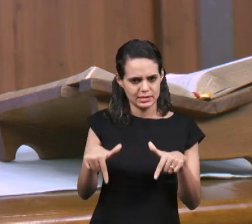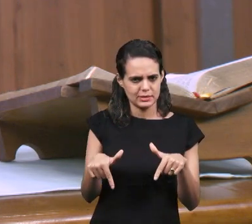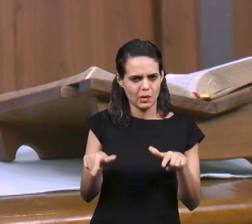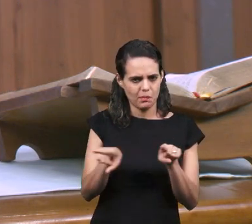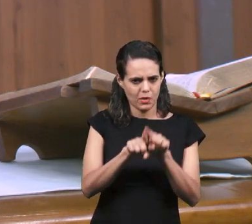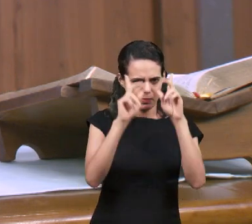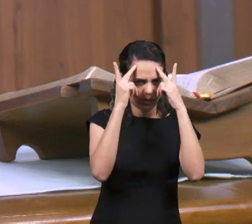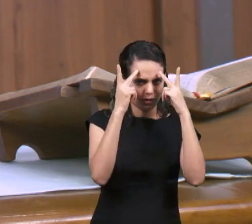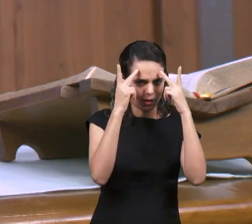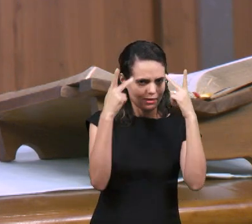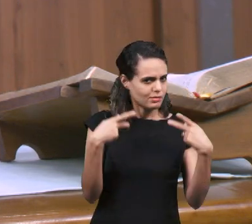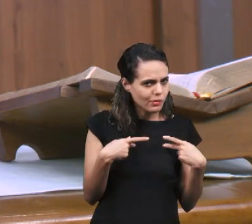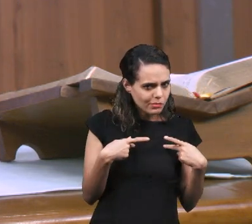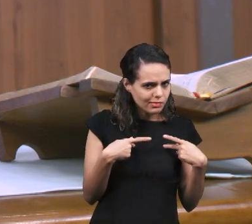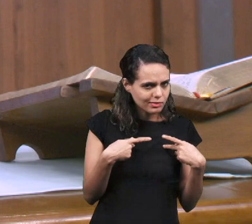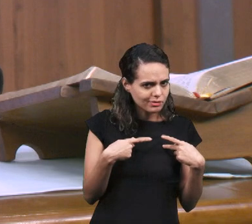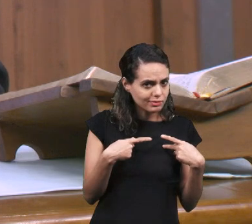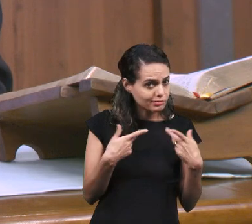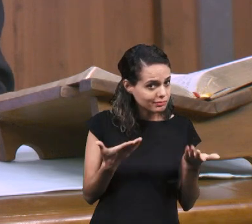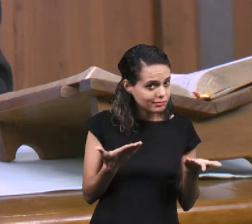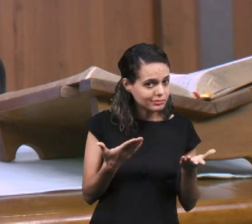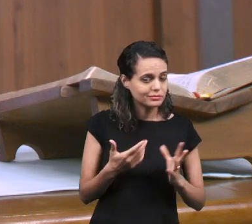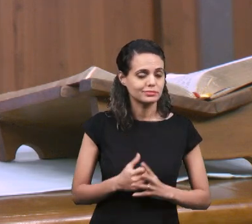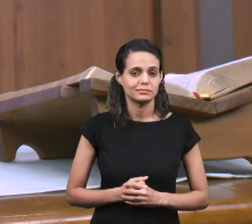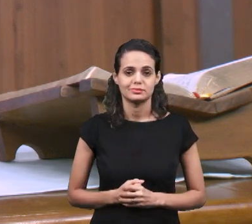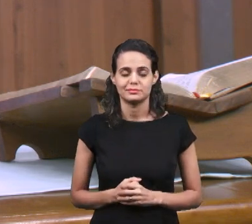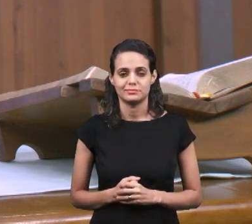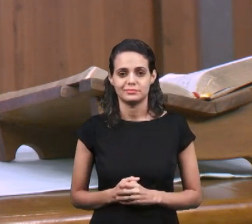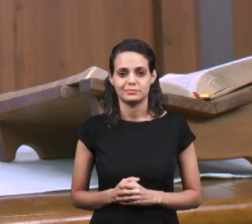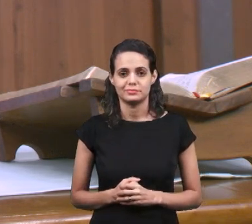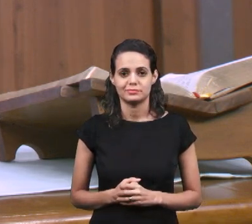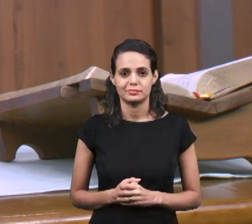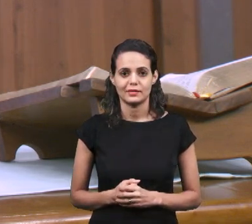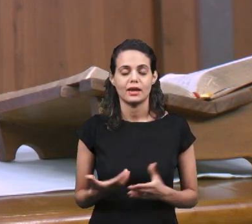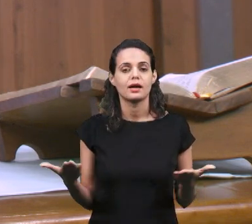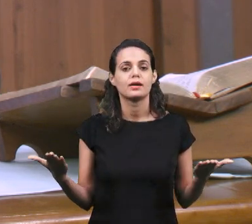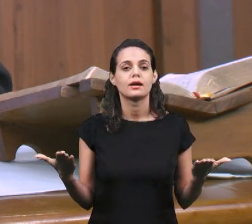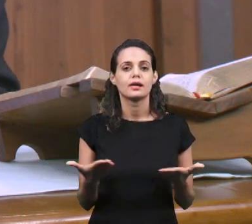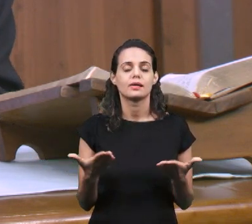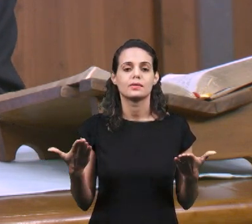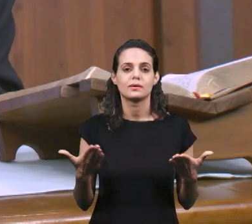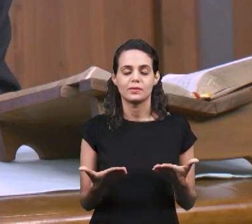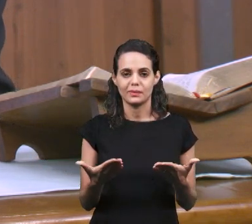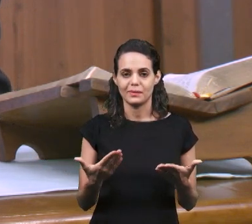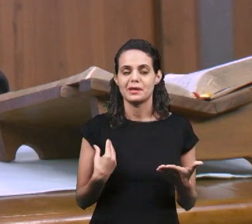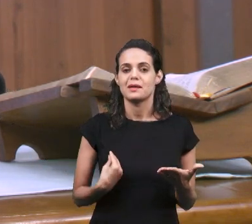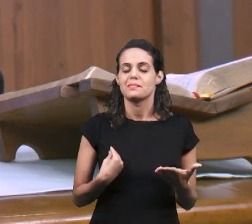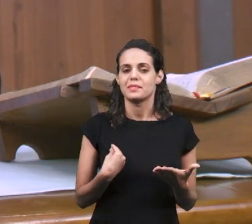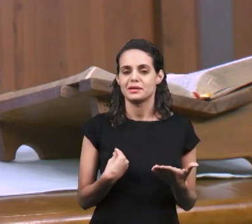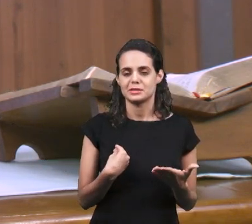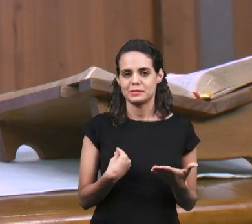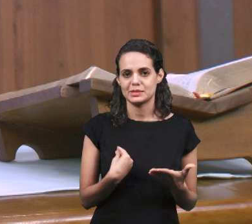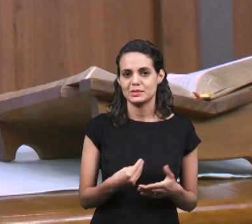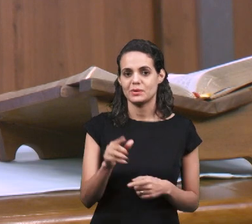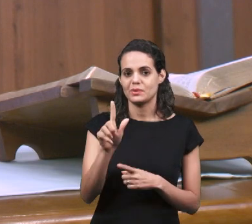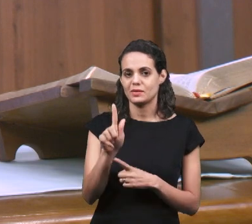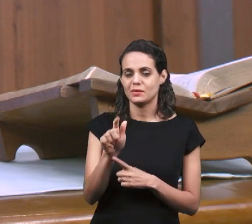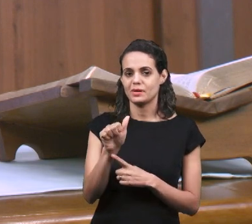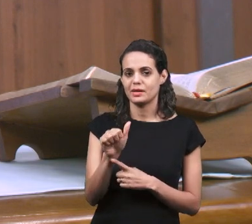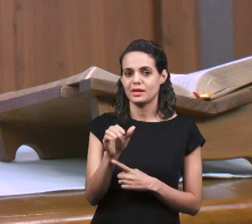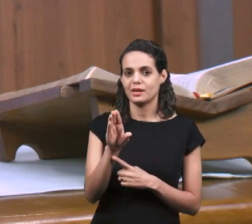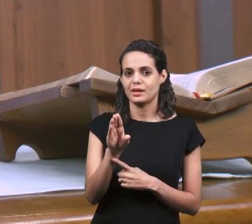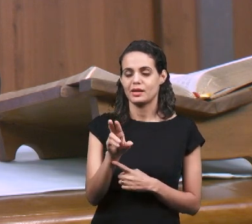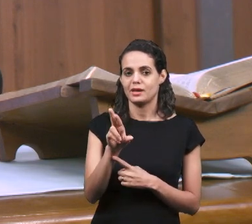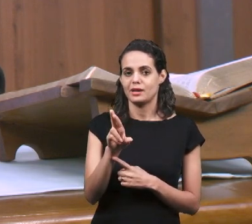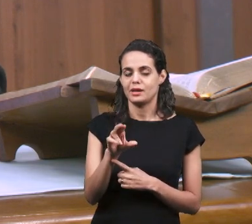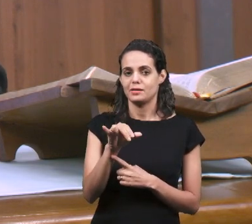La question numéro 7. Maintenant, nous allons voir la participation de Gabrielli et de la classe d'adolescents de